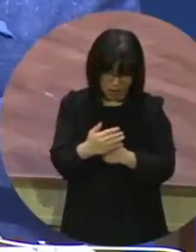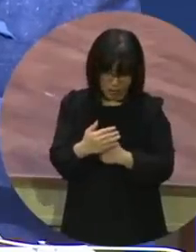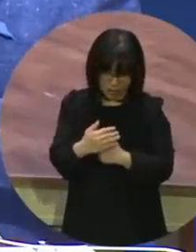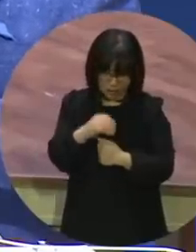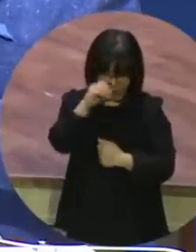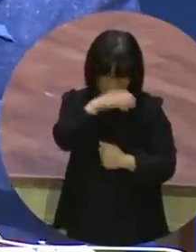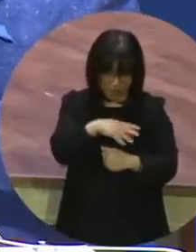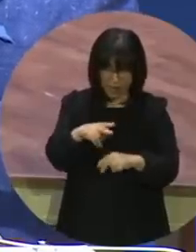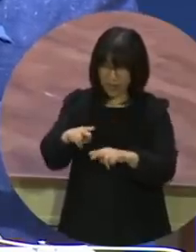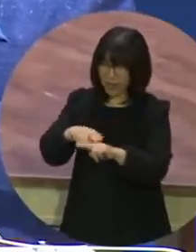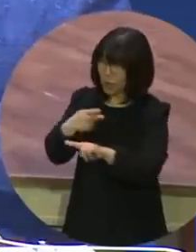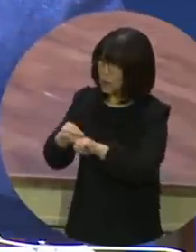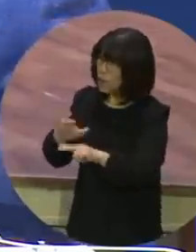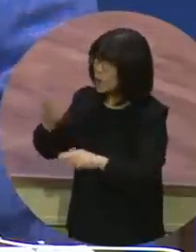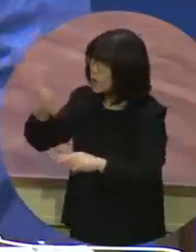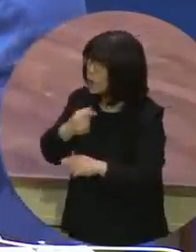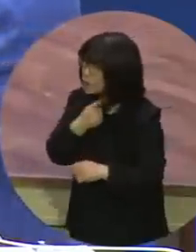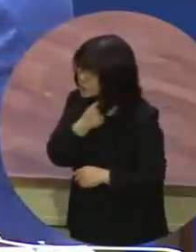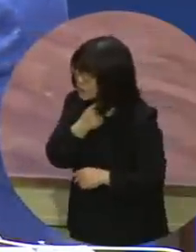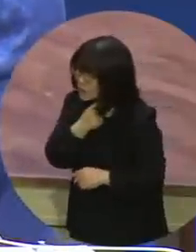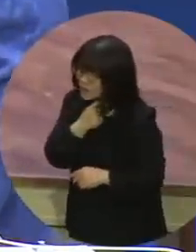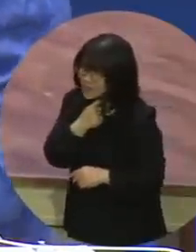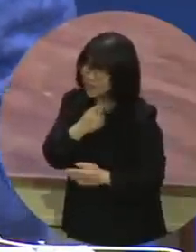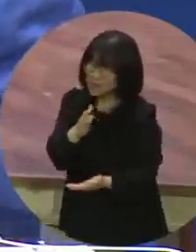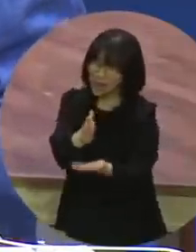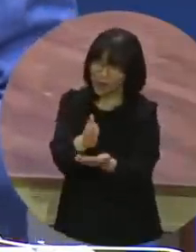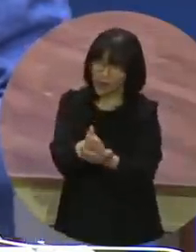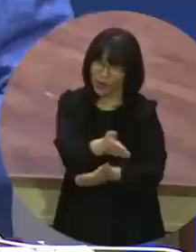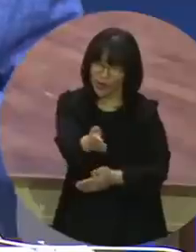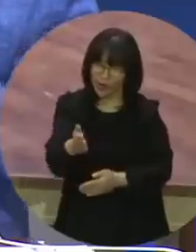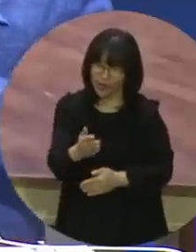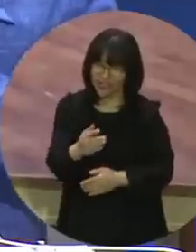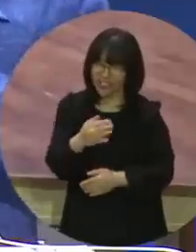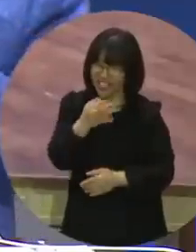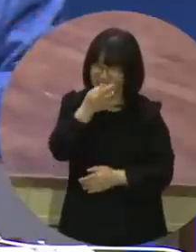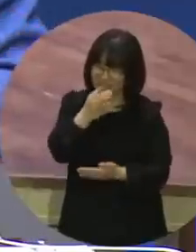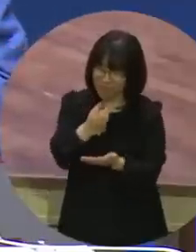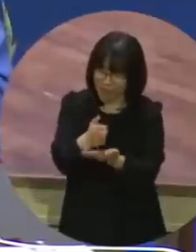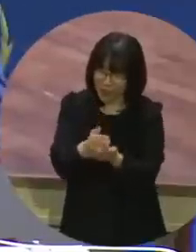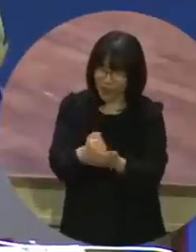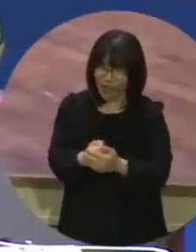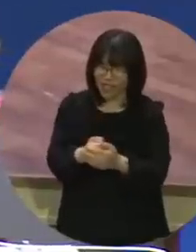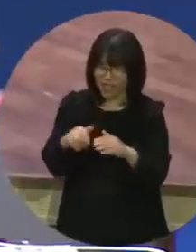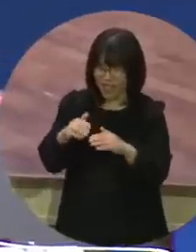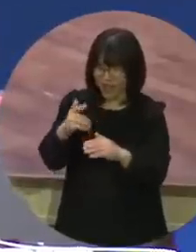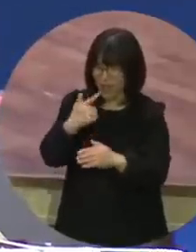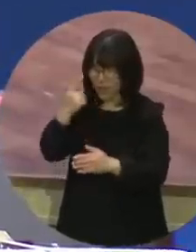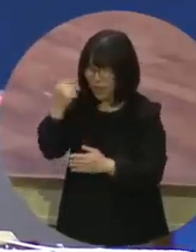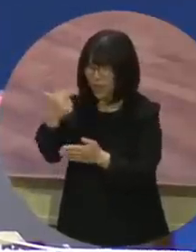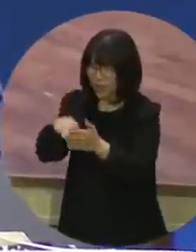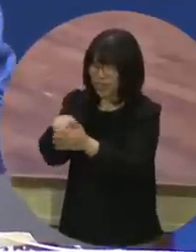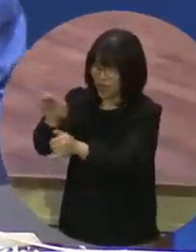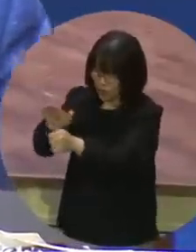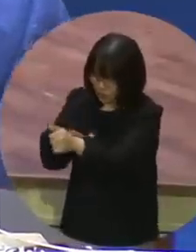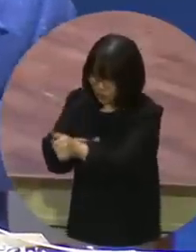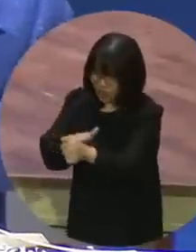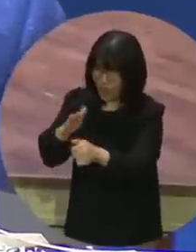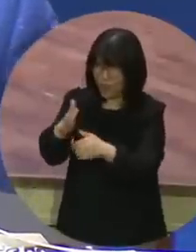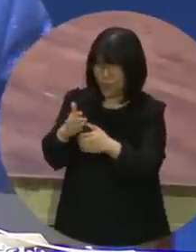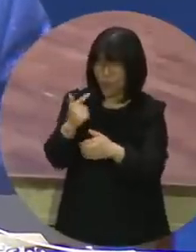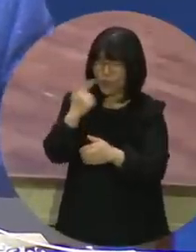그냥 됩니까 이게? 절대 헌신. 아멘. 그 이런 여러분요,